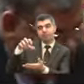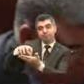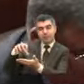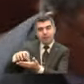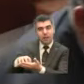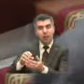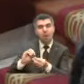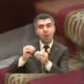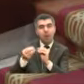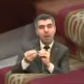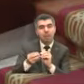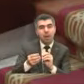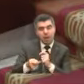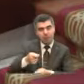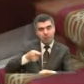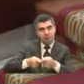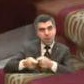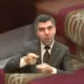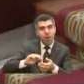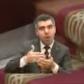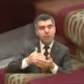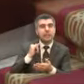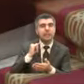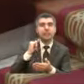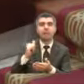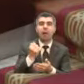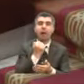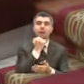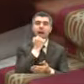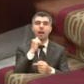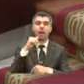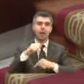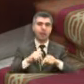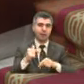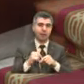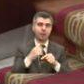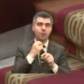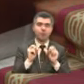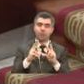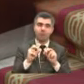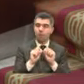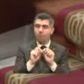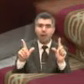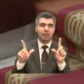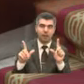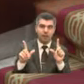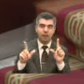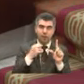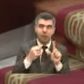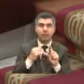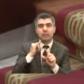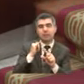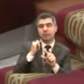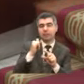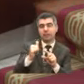مشكل في العيون، تيوقع بطبيعه الحال الخصاص اللي حنا تنحاولوا نعالجوه الان، ولكنها علاج موضعي